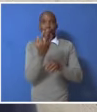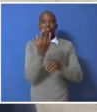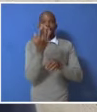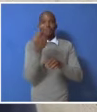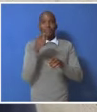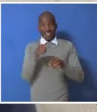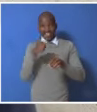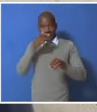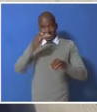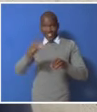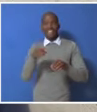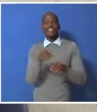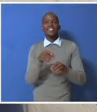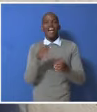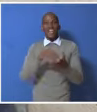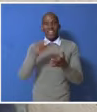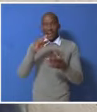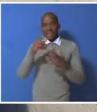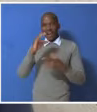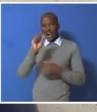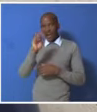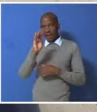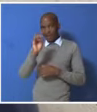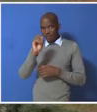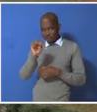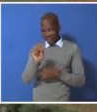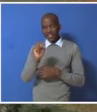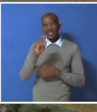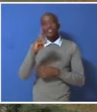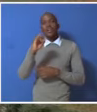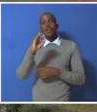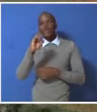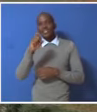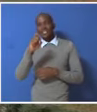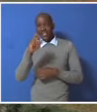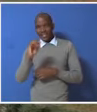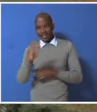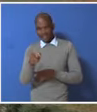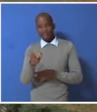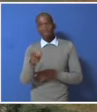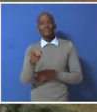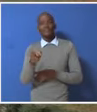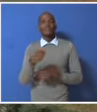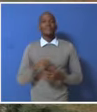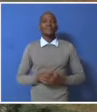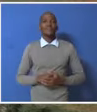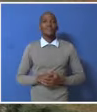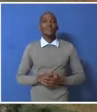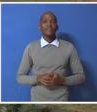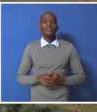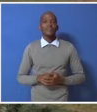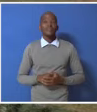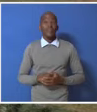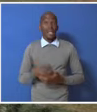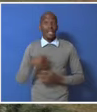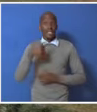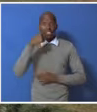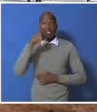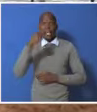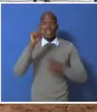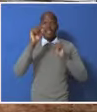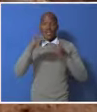le carbon dioxide le tse dingwe jalo jalo. Ka ga go buiwang ka teng gate re ka